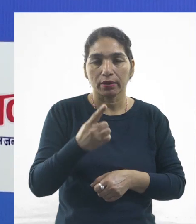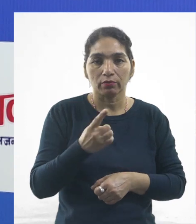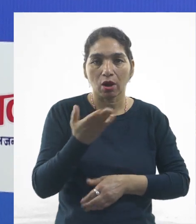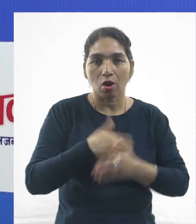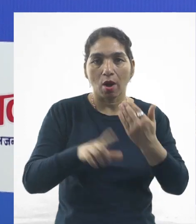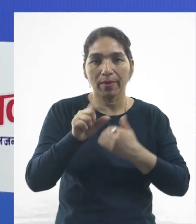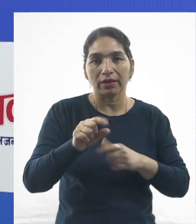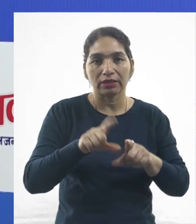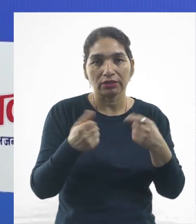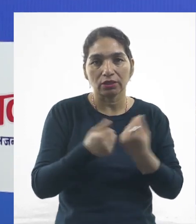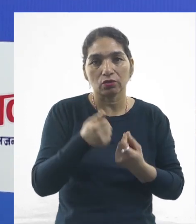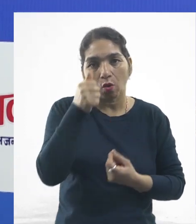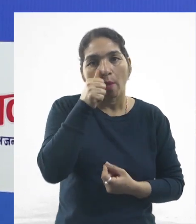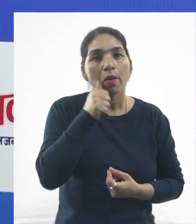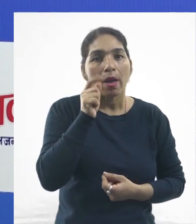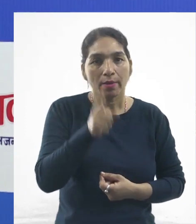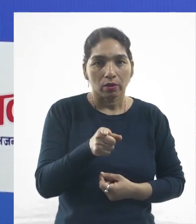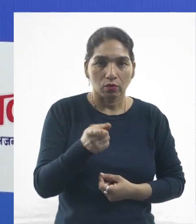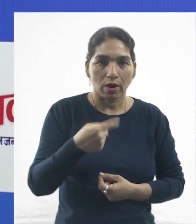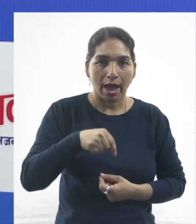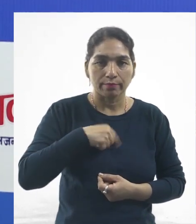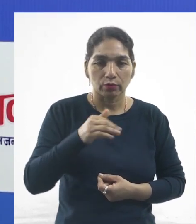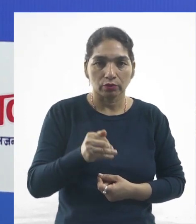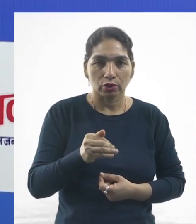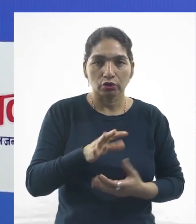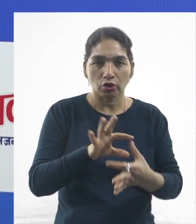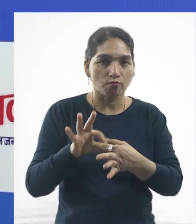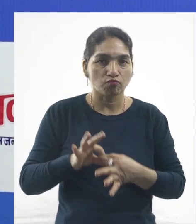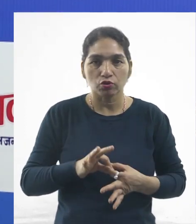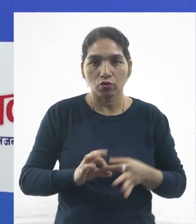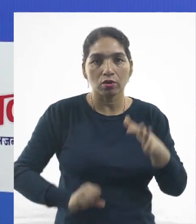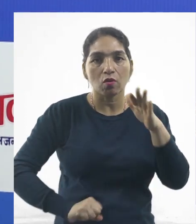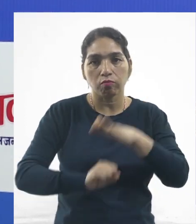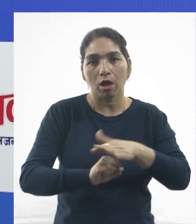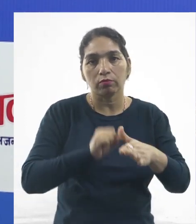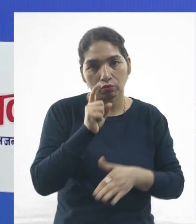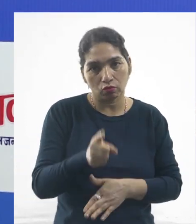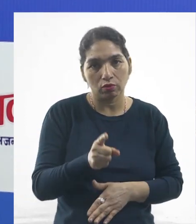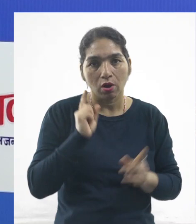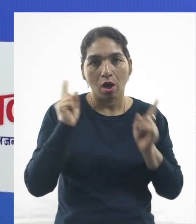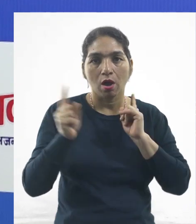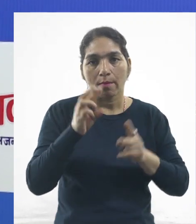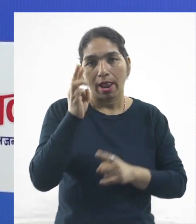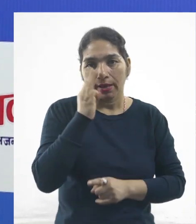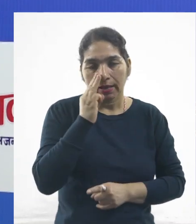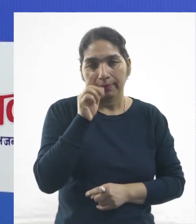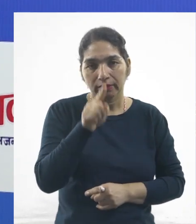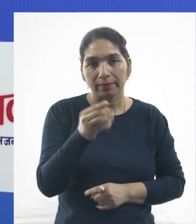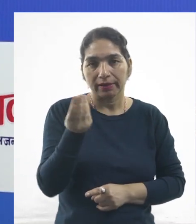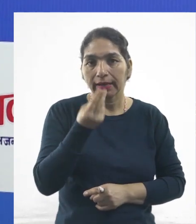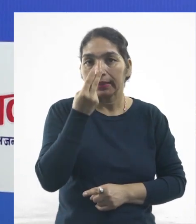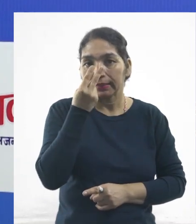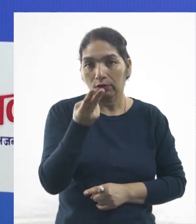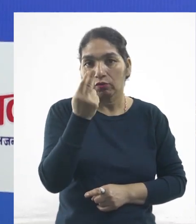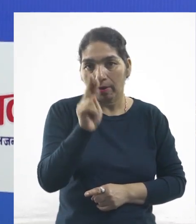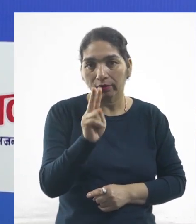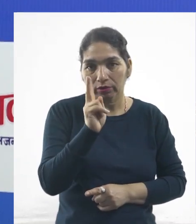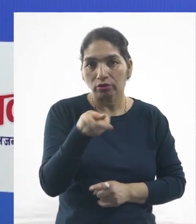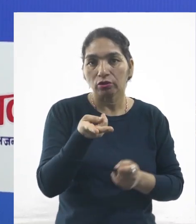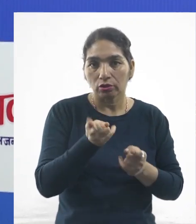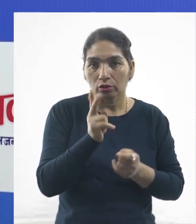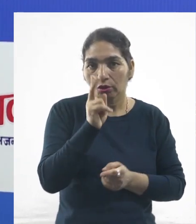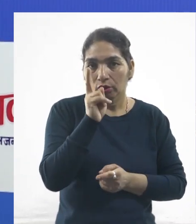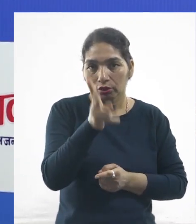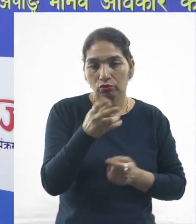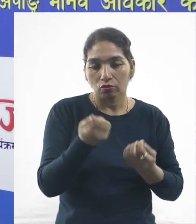अपाङ्गता क्षेत्रको चाहिँ अभिभावक हुनुहुन्छ यहाँ हाम्रो चाहिँ किन भन्दाखेरि समन्वयको चाहिँ प्रमुखै हुनुहुन्छ नगरपालिकामा तपाईँले केही कुरा देख्नु भएको छ अझै यो गर्नुपर्छ होला भन्ने